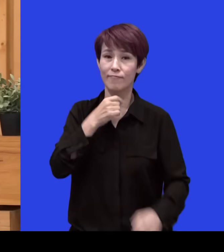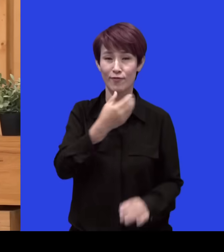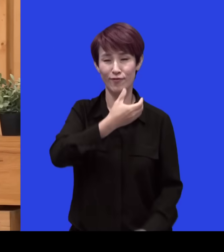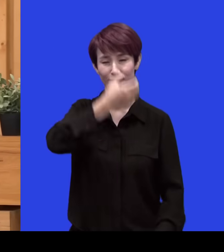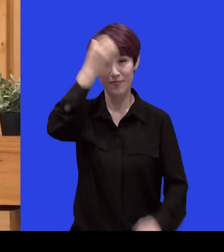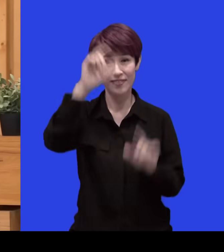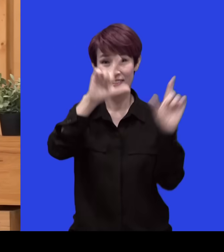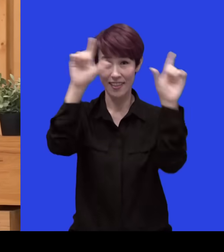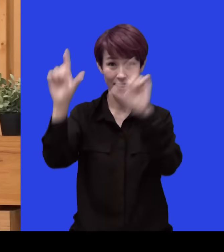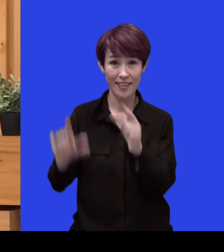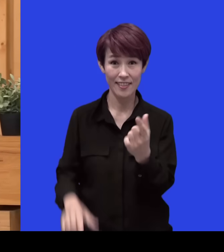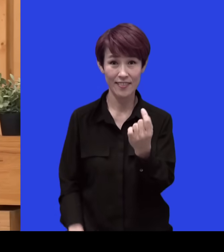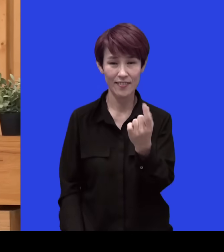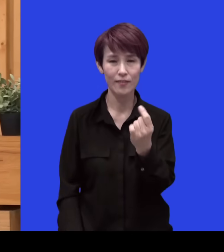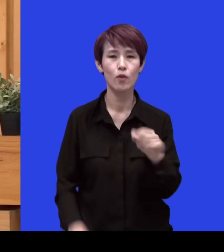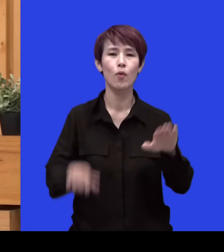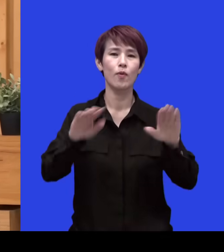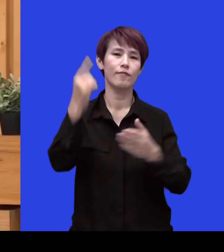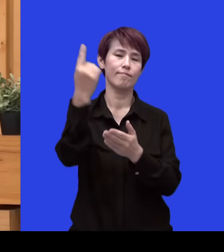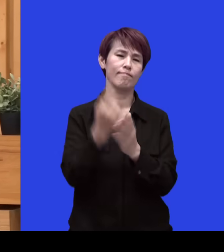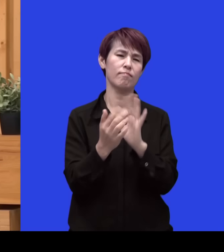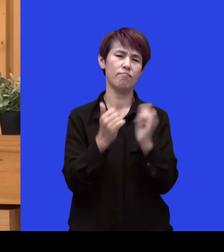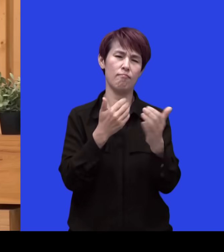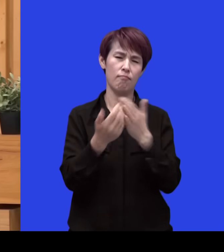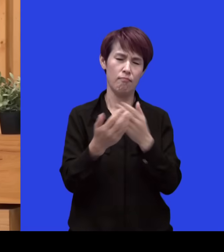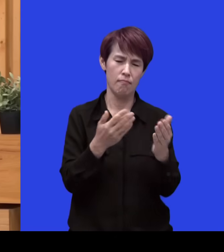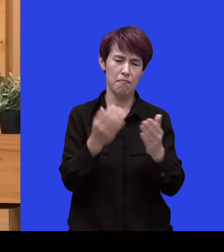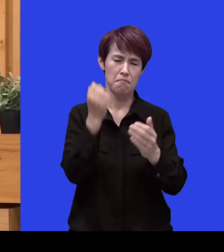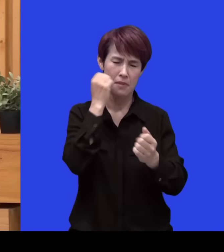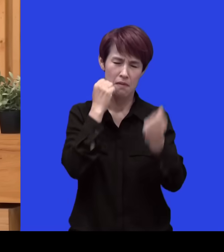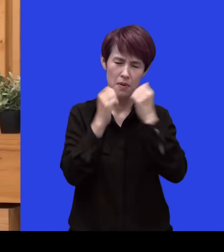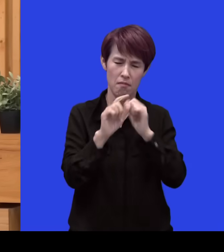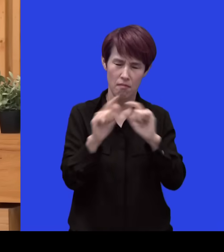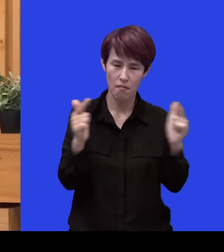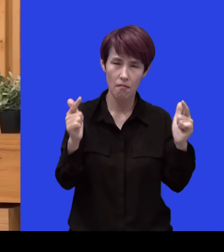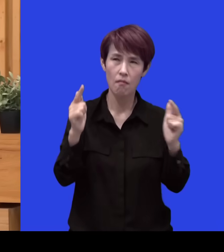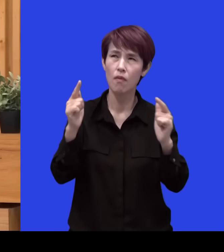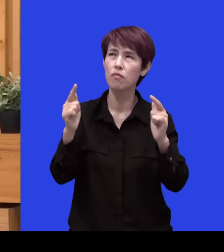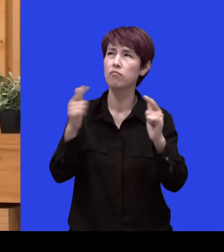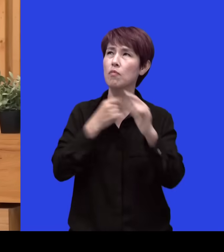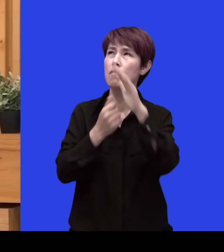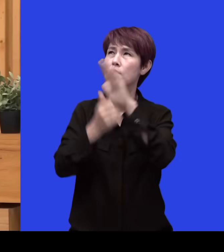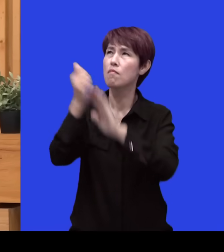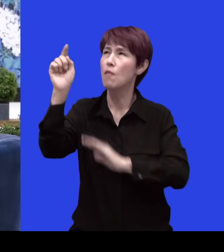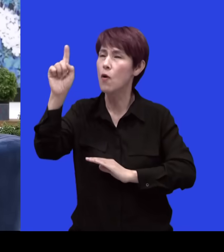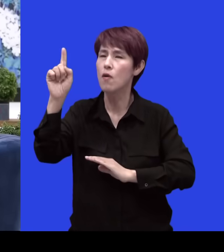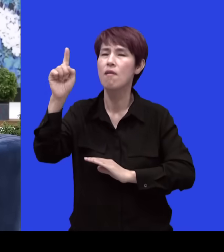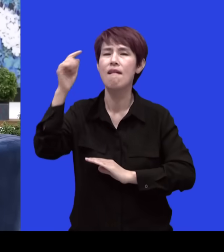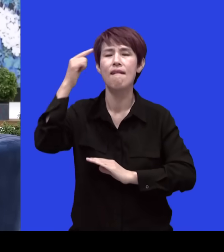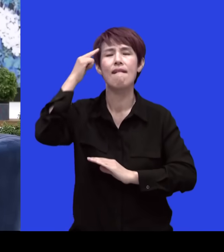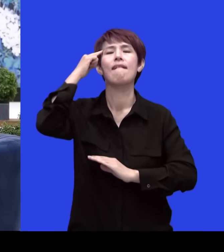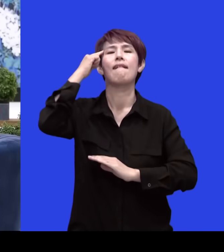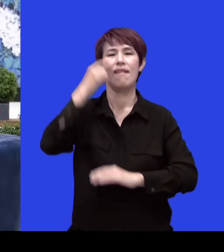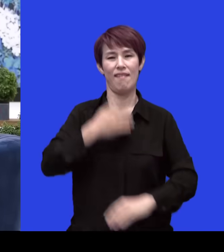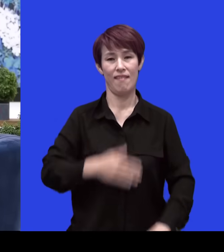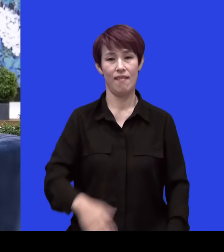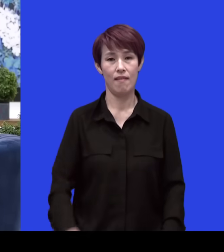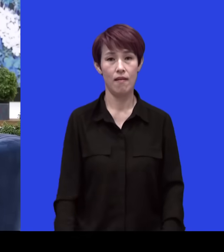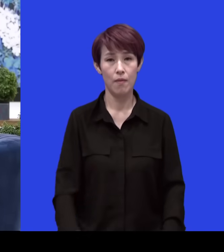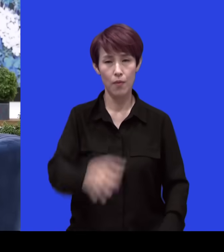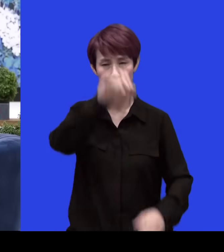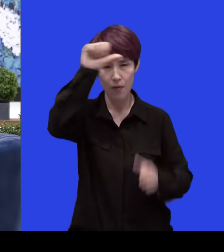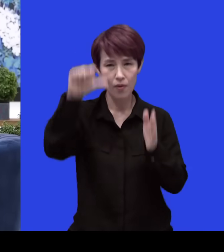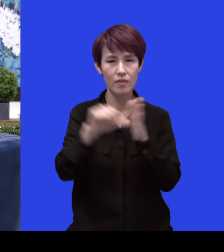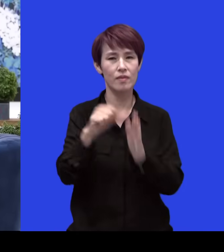오늘 모실 분도 여러 가지 많은 일을 겪으시면서 진정한 천국 소망이 무엇인지 깨달았다고 고백하십니다. 한평생